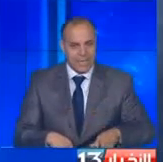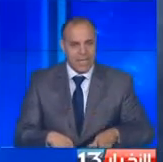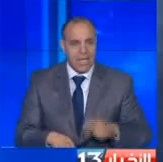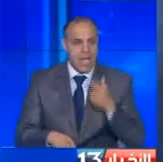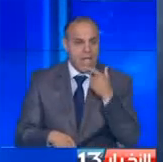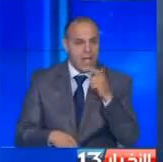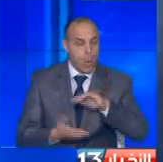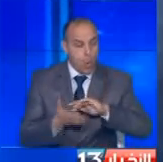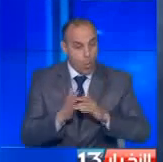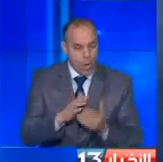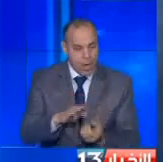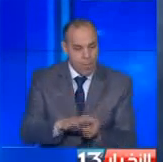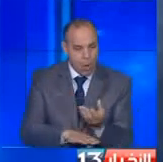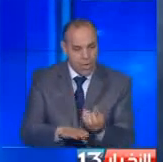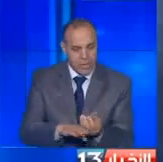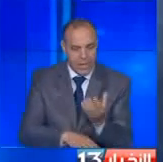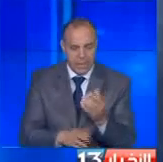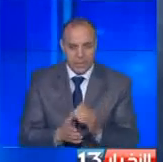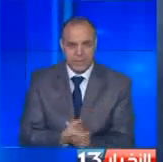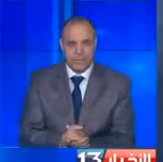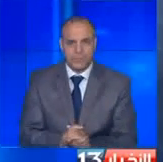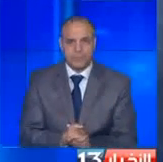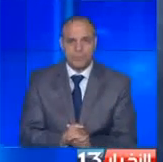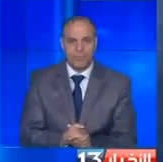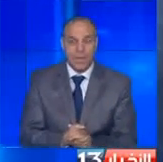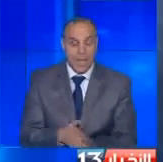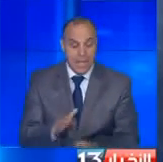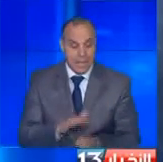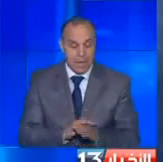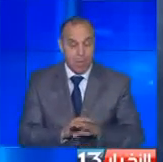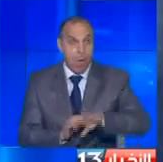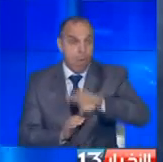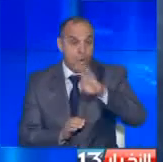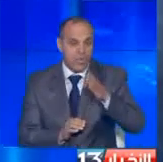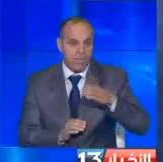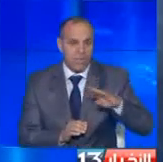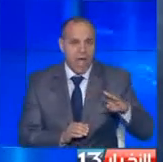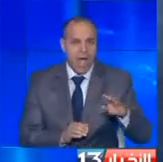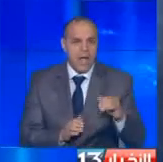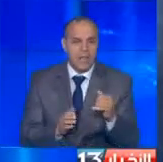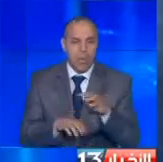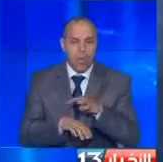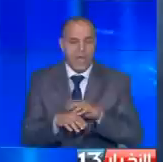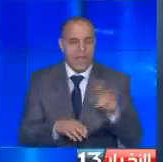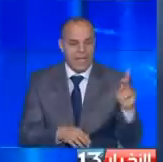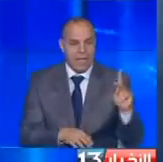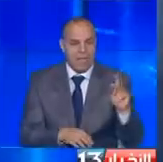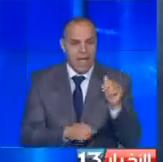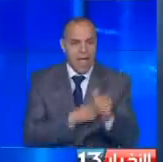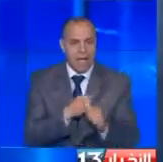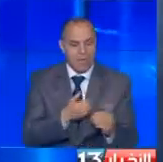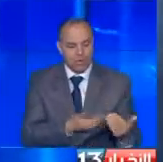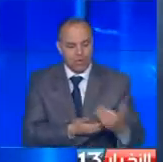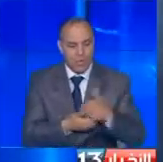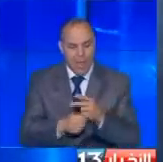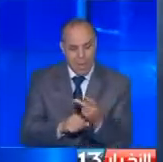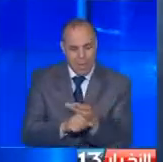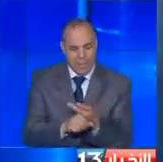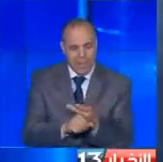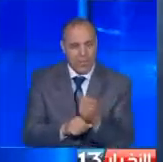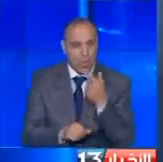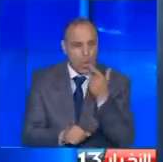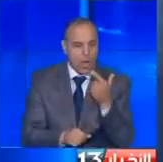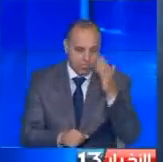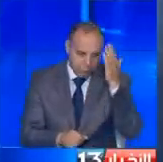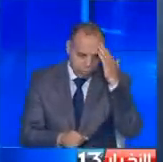على كل هذه المعطيات. انطلق بمرتفعات سرى ورتان بولاية الكاف موسم جمع البطاطا الخامس فصيلة، أو